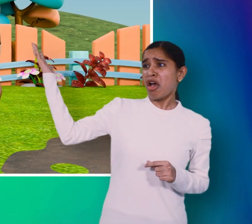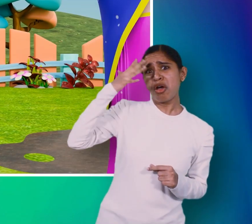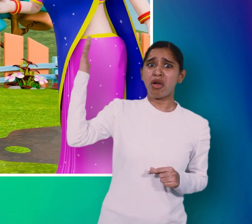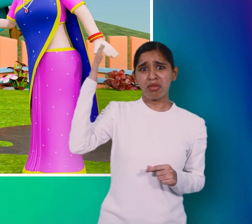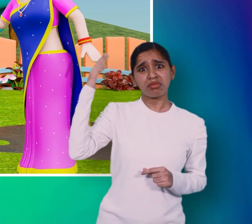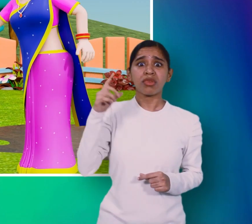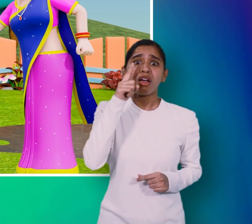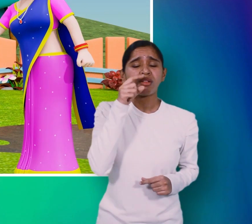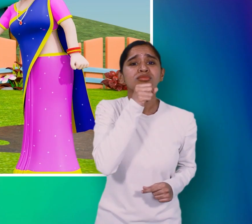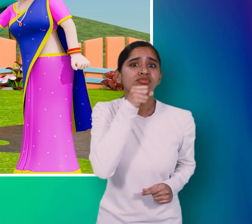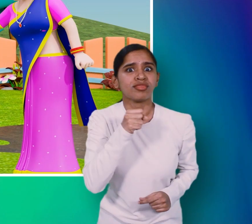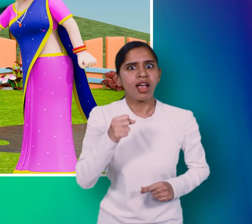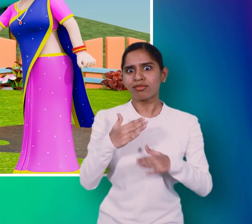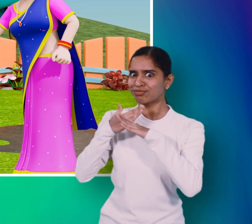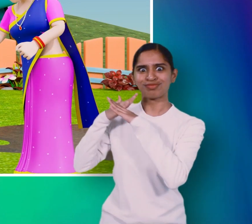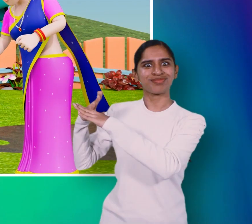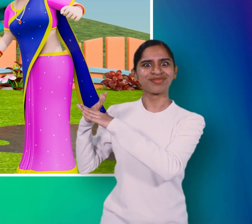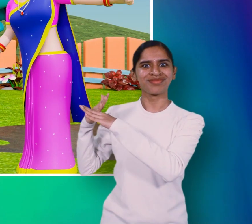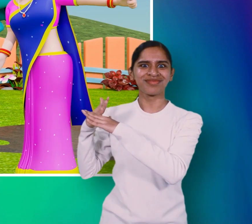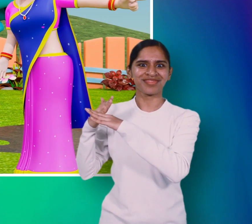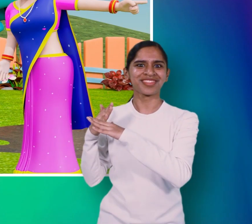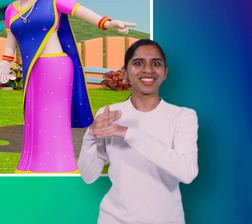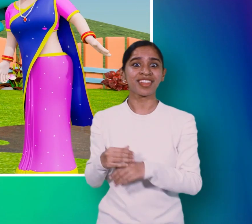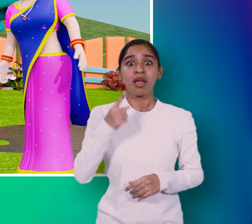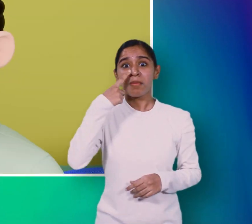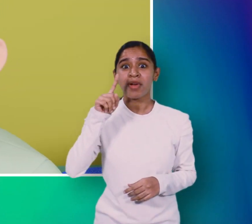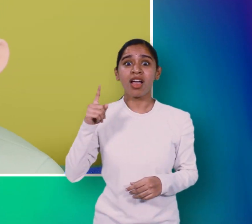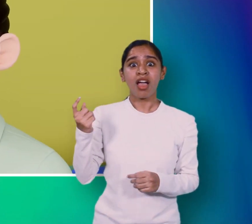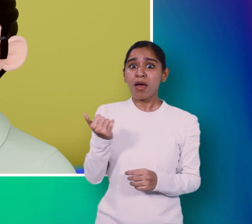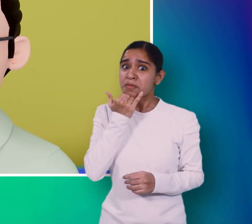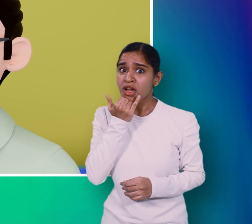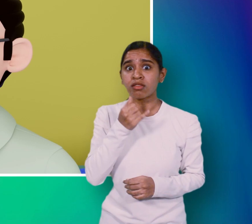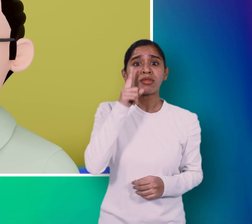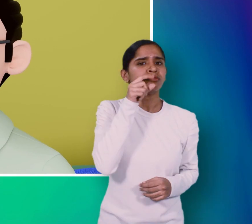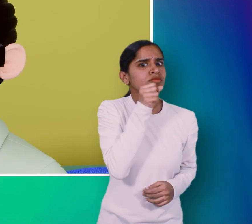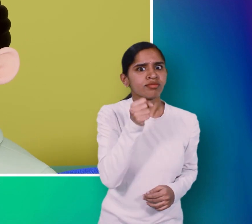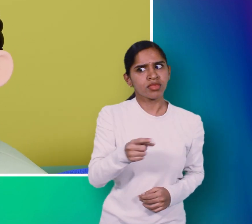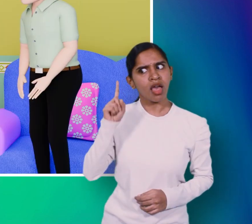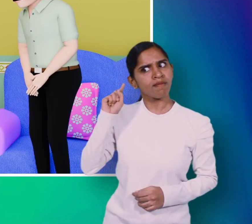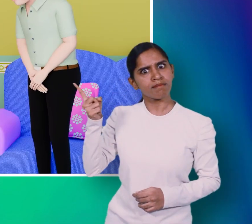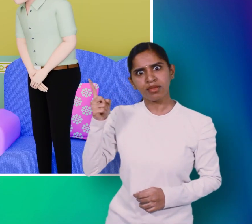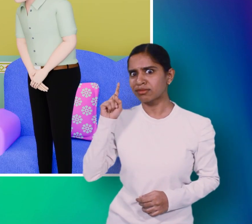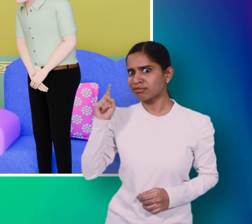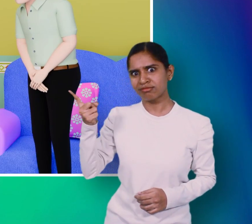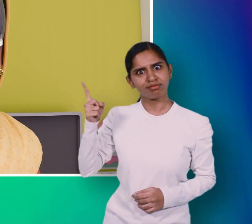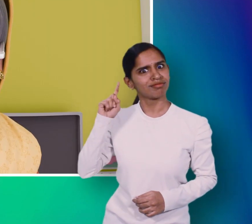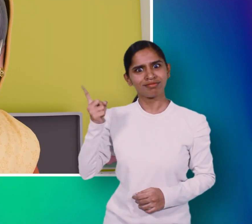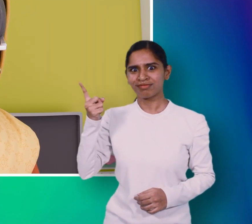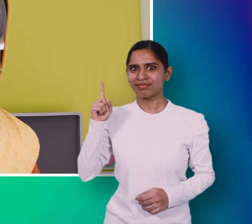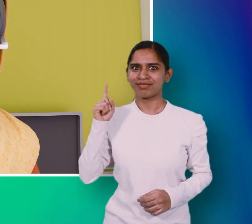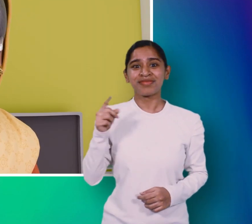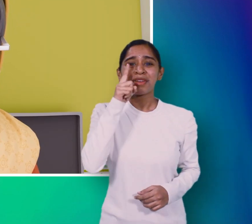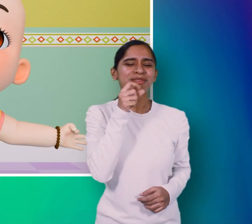मम्मी जब भी गुस्सा करती हमें बचाती दादी माँ, मेरे खातिर पापा को भी डांट